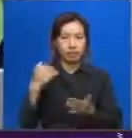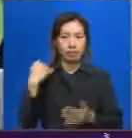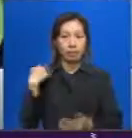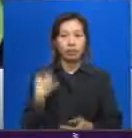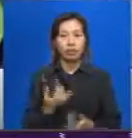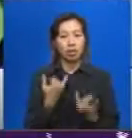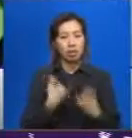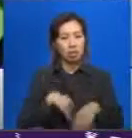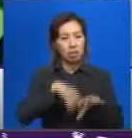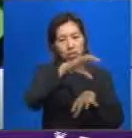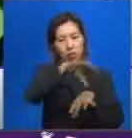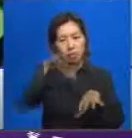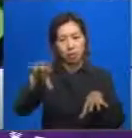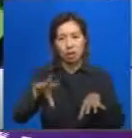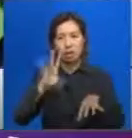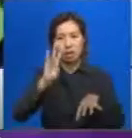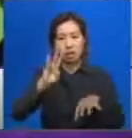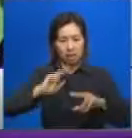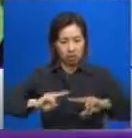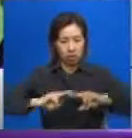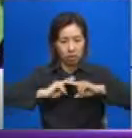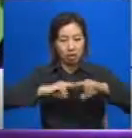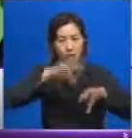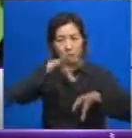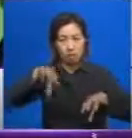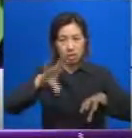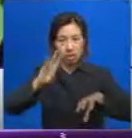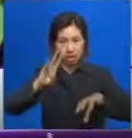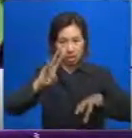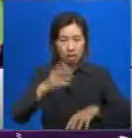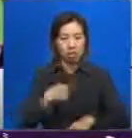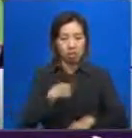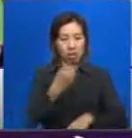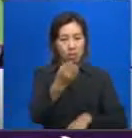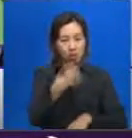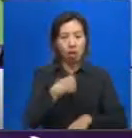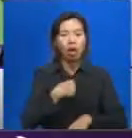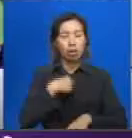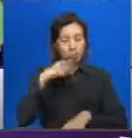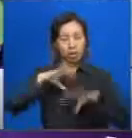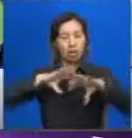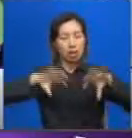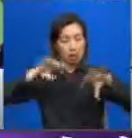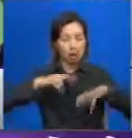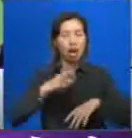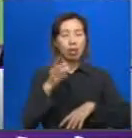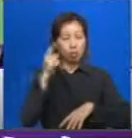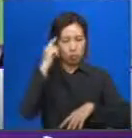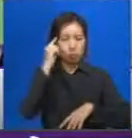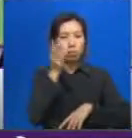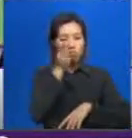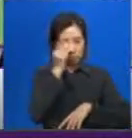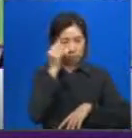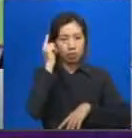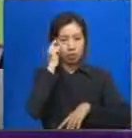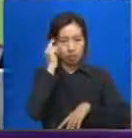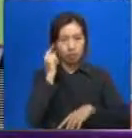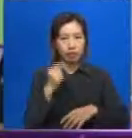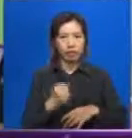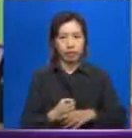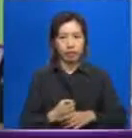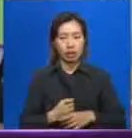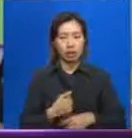บันออกมาเรียกร้องนั้นเนี่ยก็อยากจะกราบเรียนว่ารัฐบาลได้ยินนะครับสิ่งที่ท่านเรียกร้อง